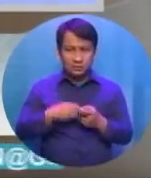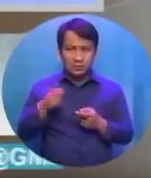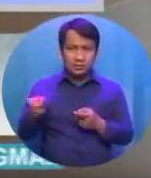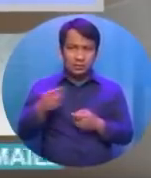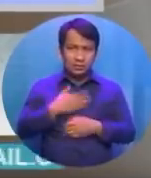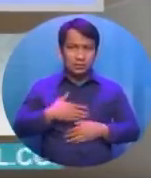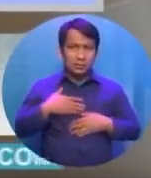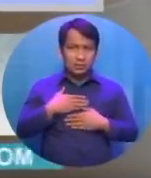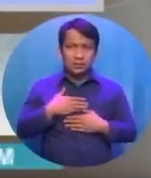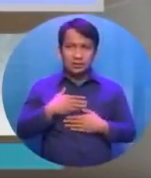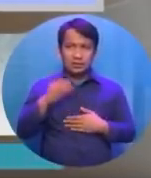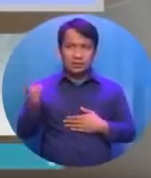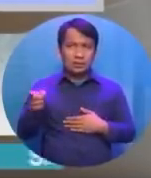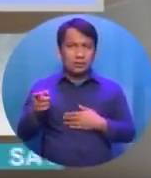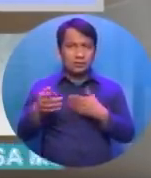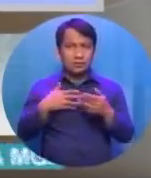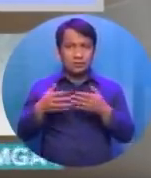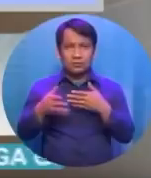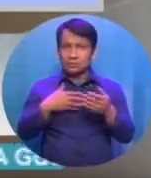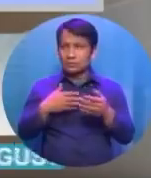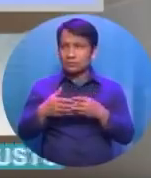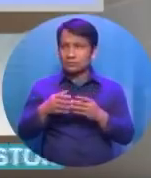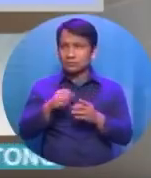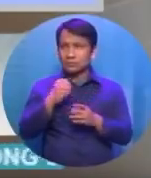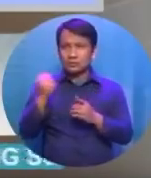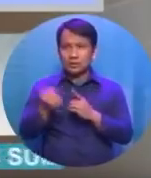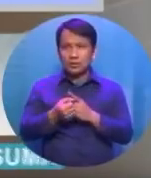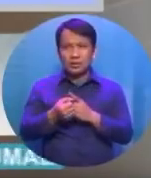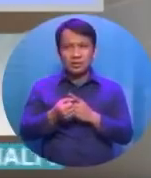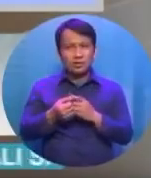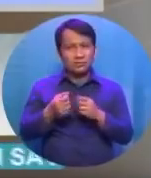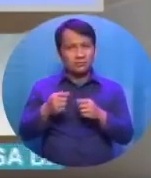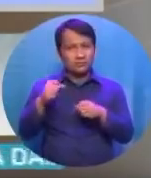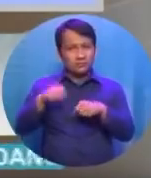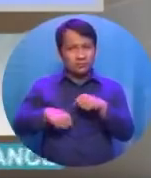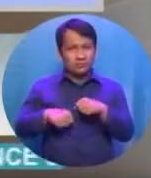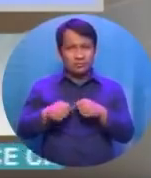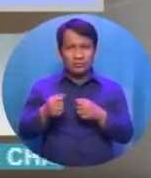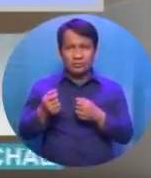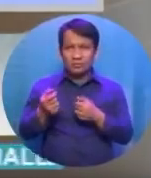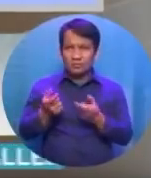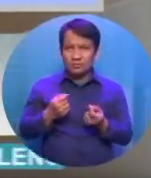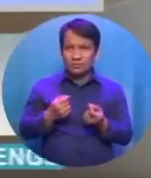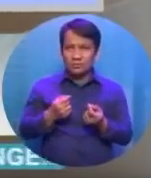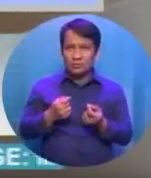Masaya, regardless kung ano man yung sitwasyon. So, ang tanong ko sa iyo,